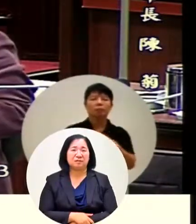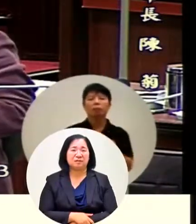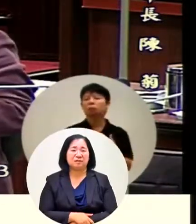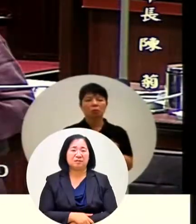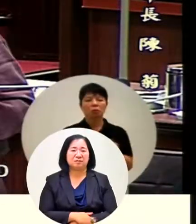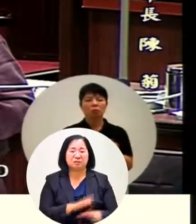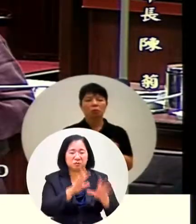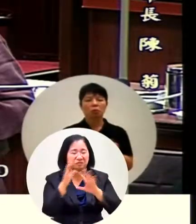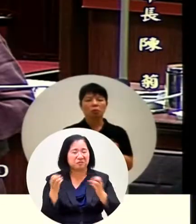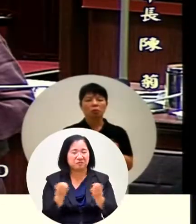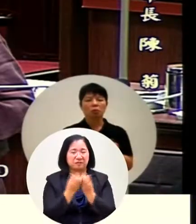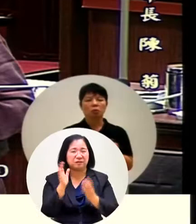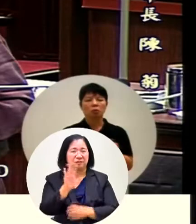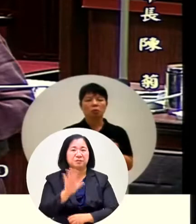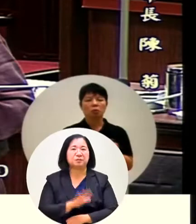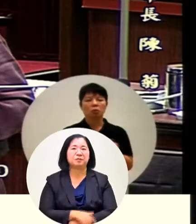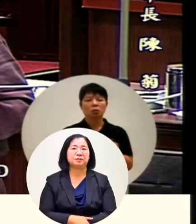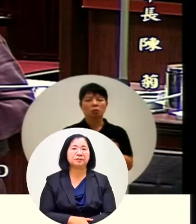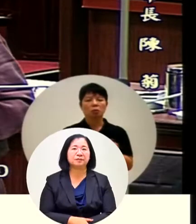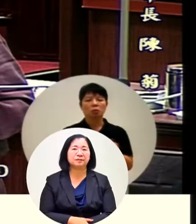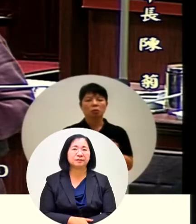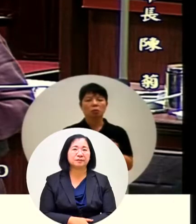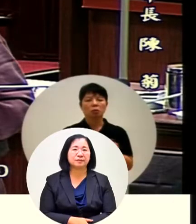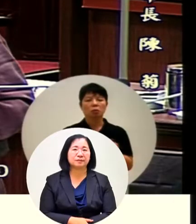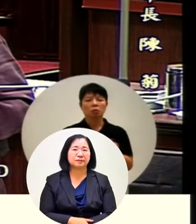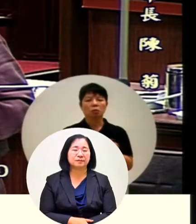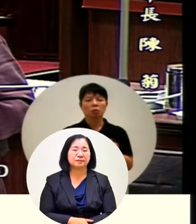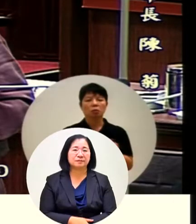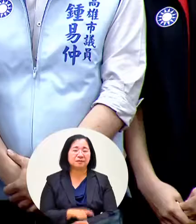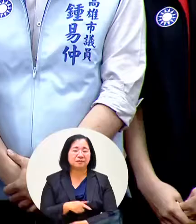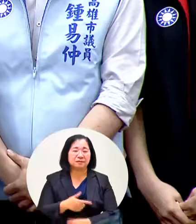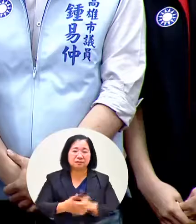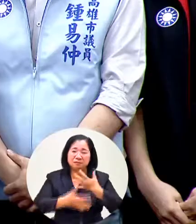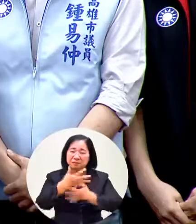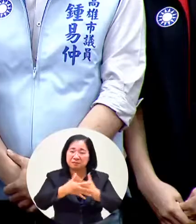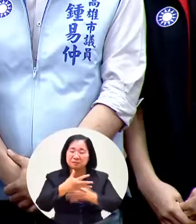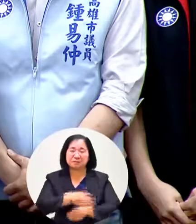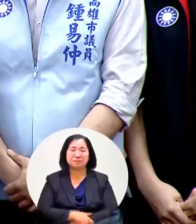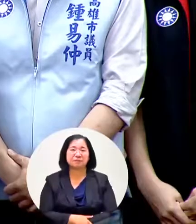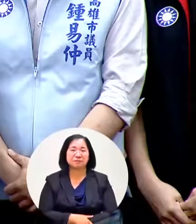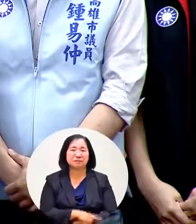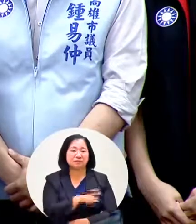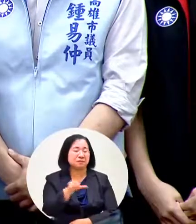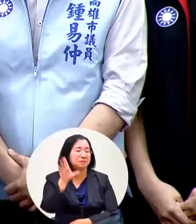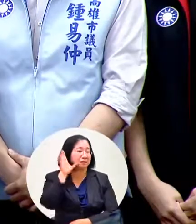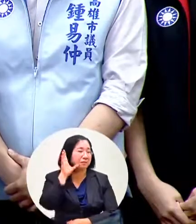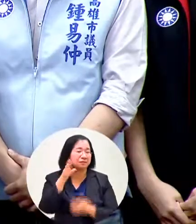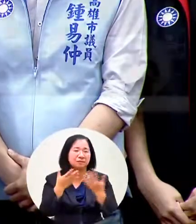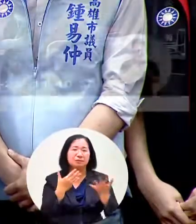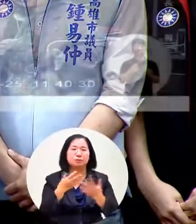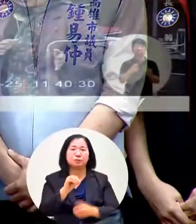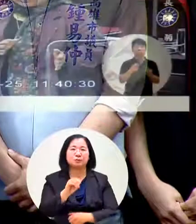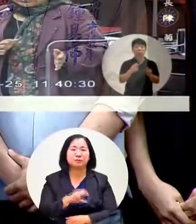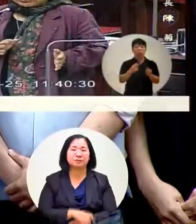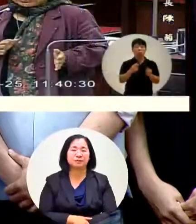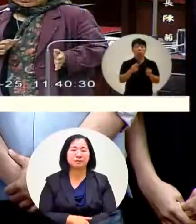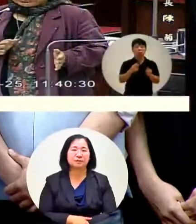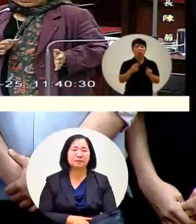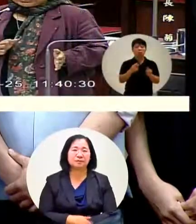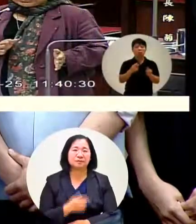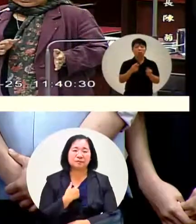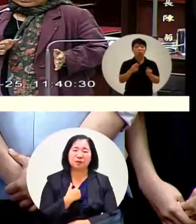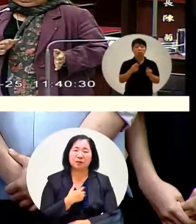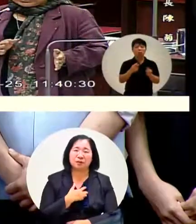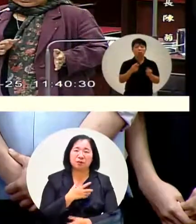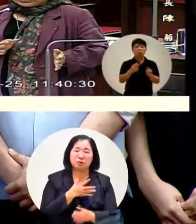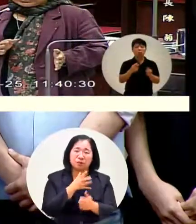让教育局长有说明的机会，因为我想站在市长的立场，我们很不愿意跟市民